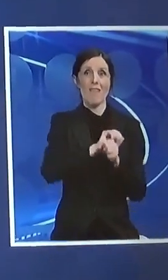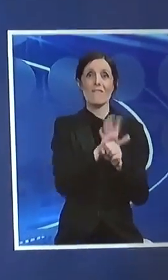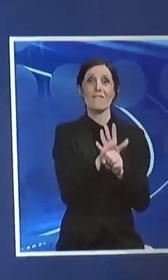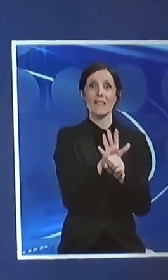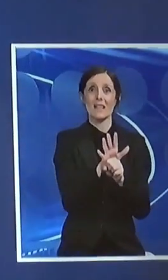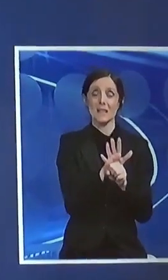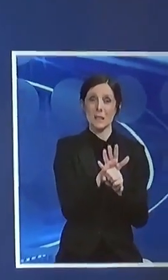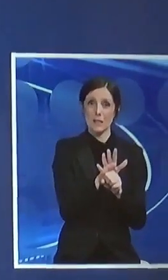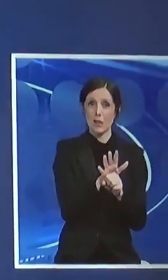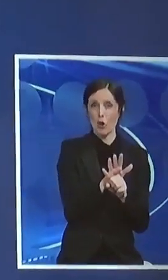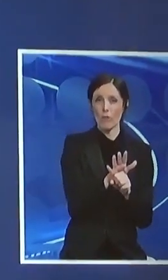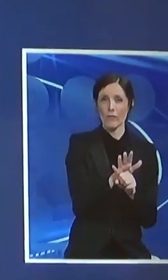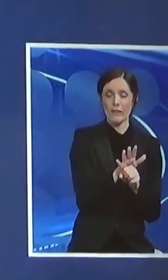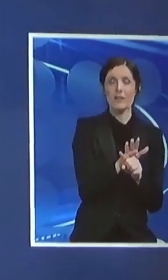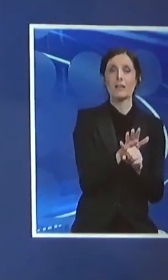COVID-19 u